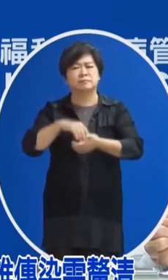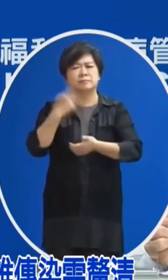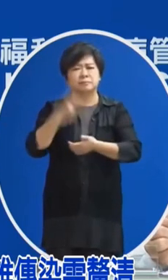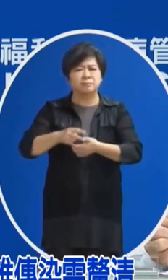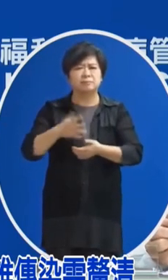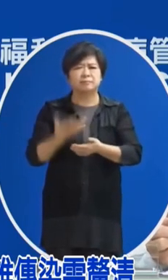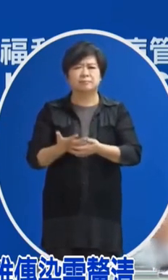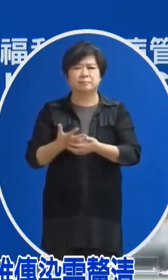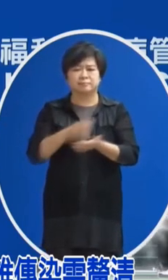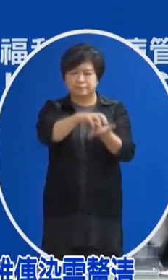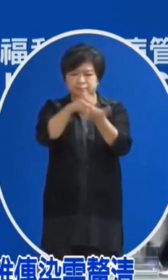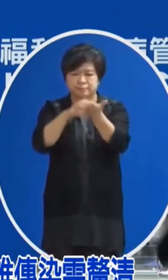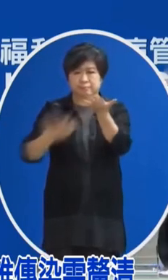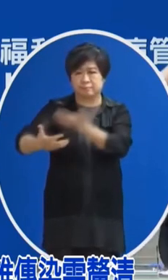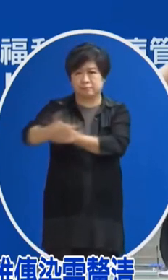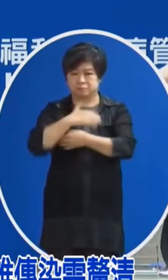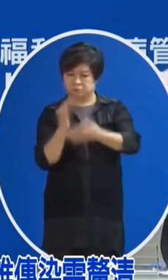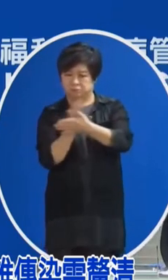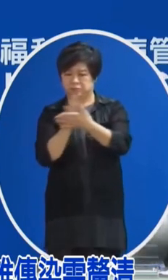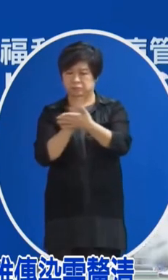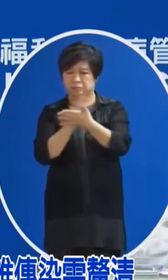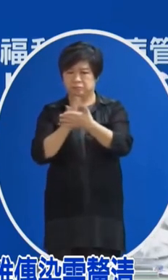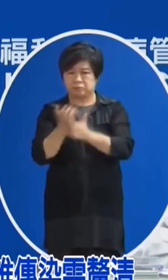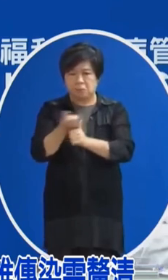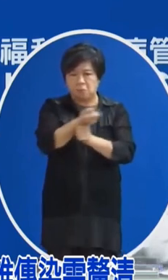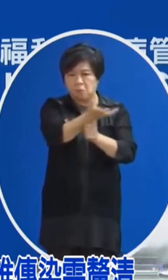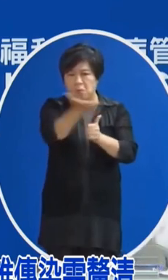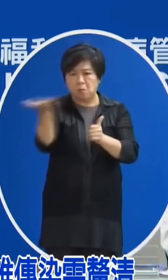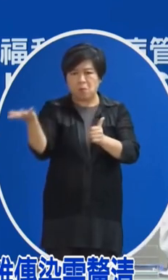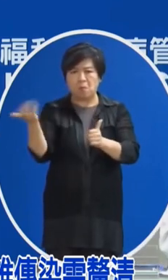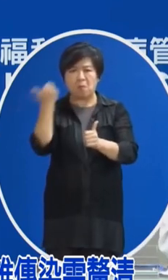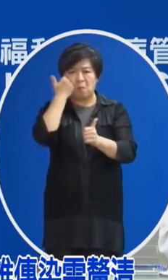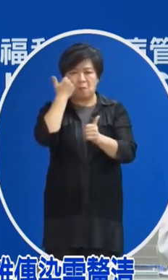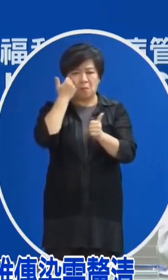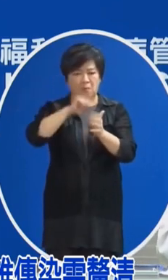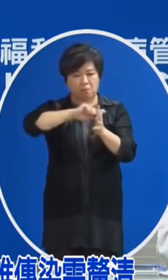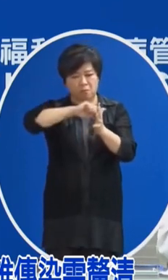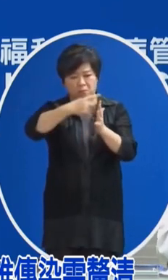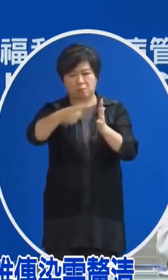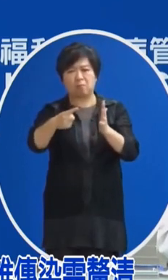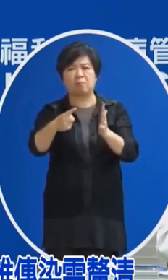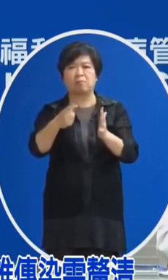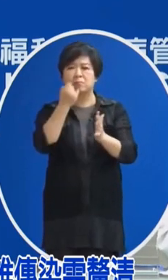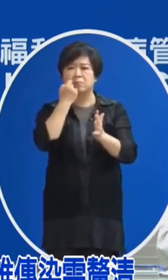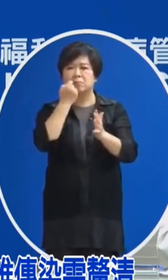多的资料之后，对我们在判定整体的传播的一个情形啊会有帮助。